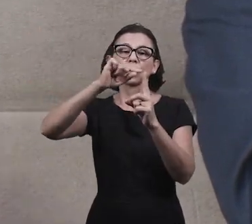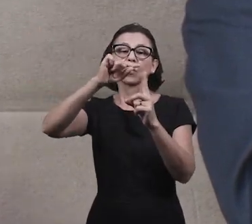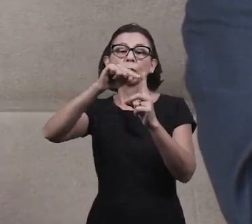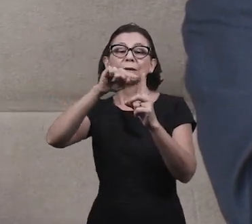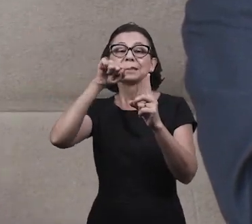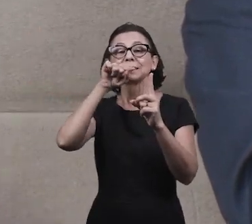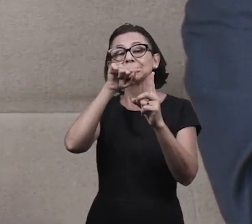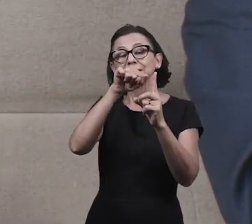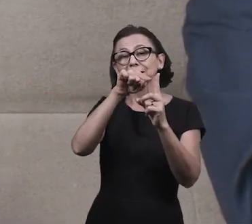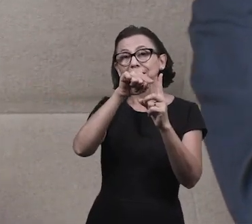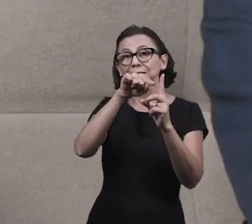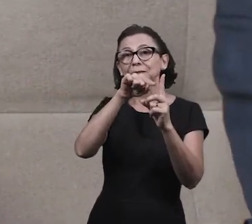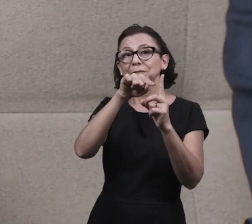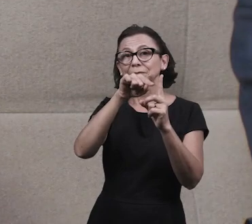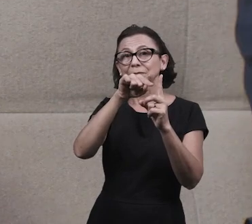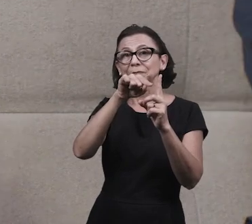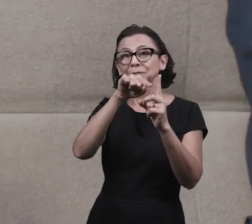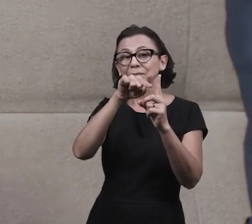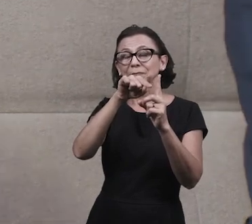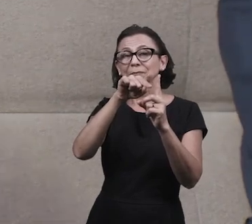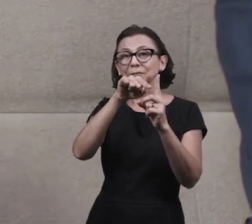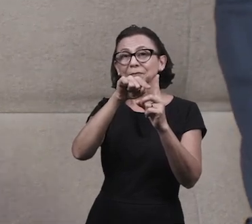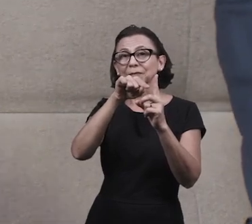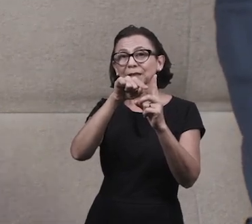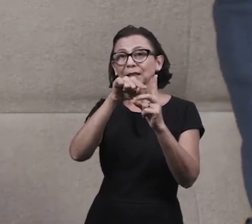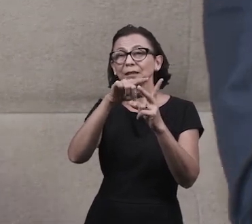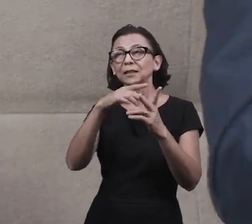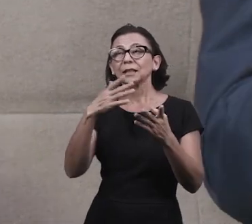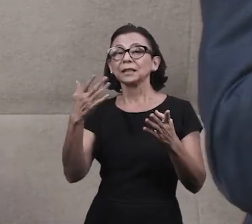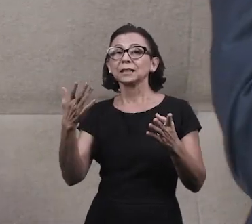en sanctification de l'Esprit. Le salut